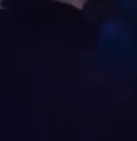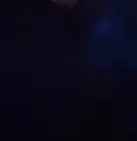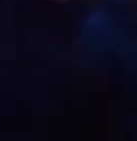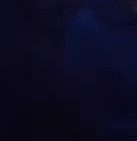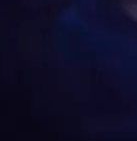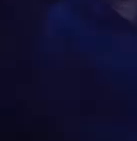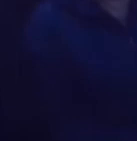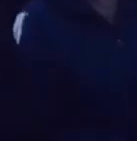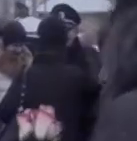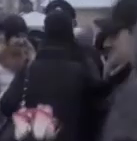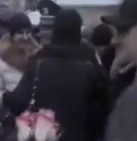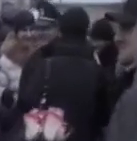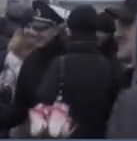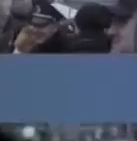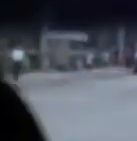Дякую.